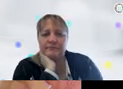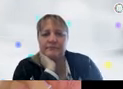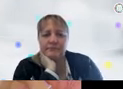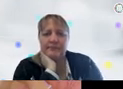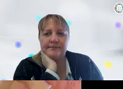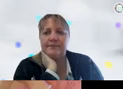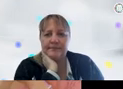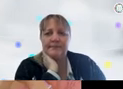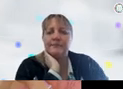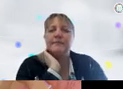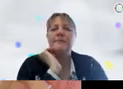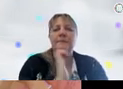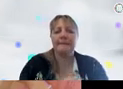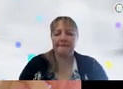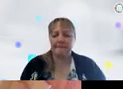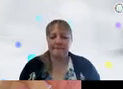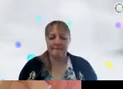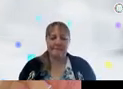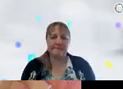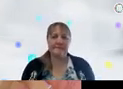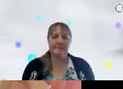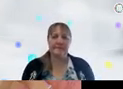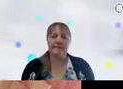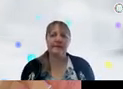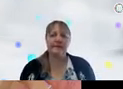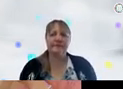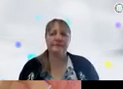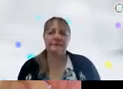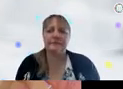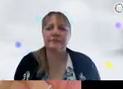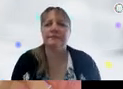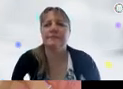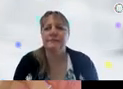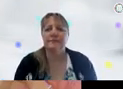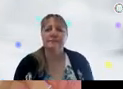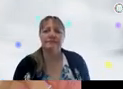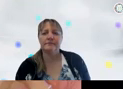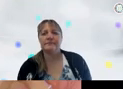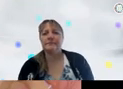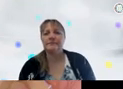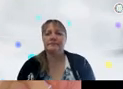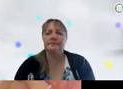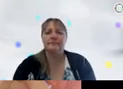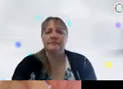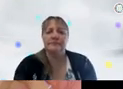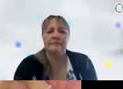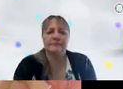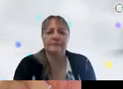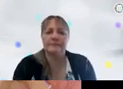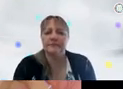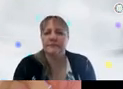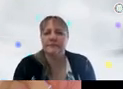Chat reinschreiben. Wir versuchen das gleich mit aufzugreifen oder schreiben den Chat zu. Wir schauen einfach, wie es klappt.